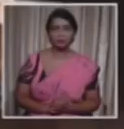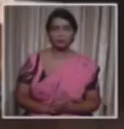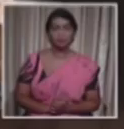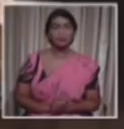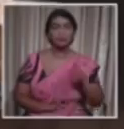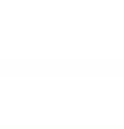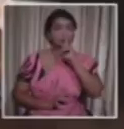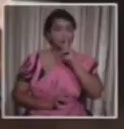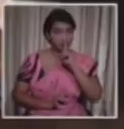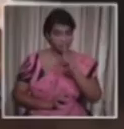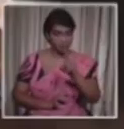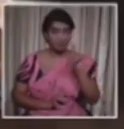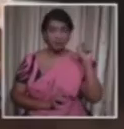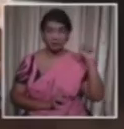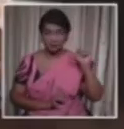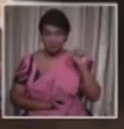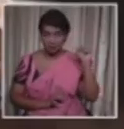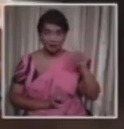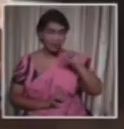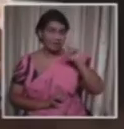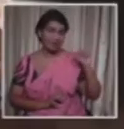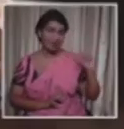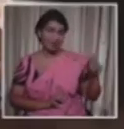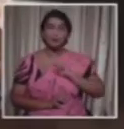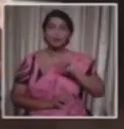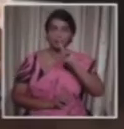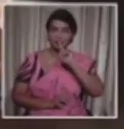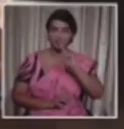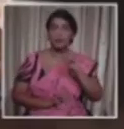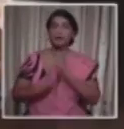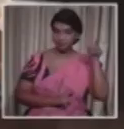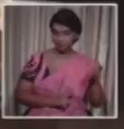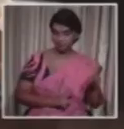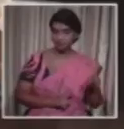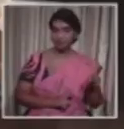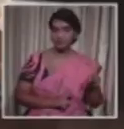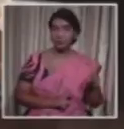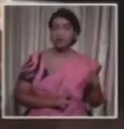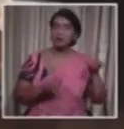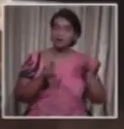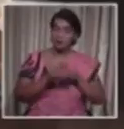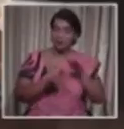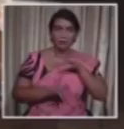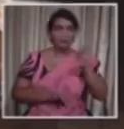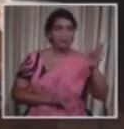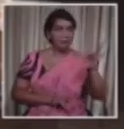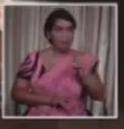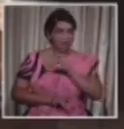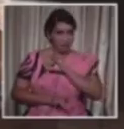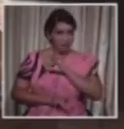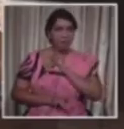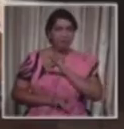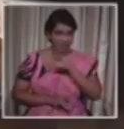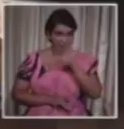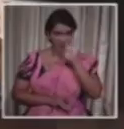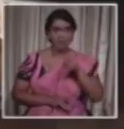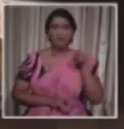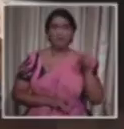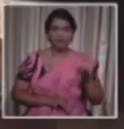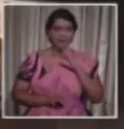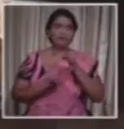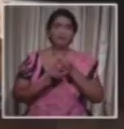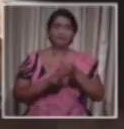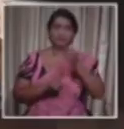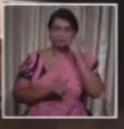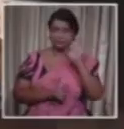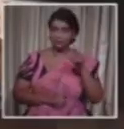යෝජනා කිරීමට අපේක්ෂා කරනු ලබන මන්ත්‍රීවරයා එසේ තෝරාපත් කරගනු ලැබුවහොත්